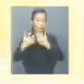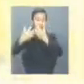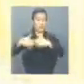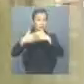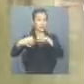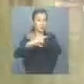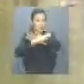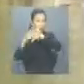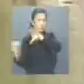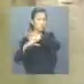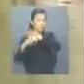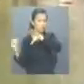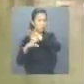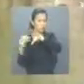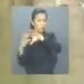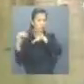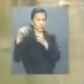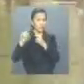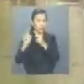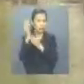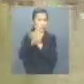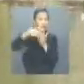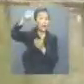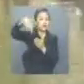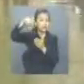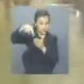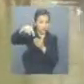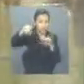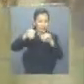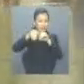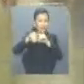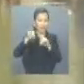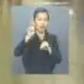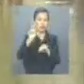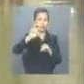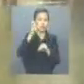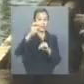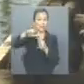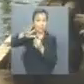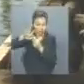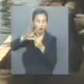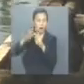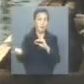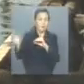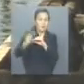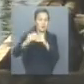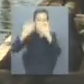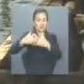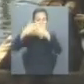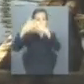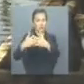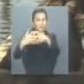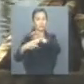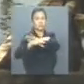ติดตั้งบริเวณสถานีสูบน้ำคลองบางซื่อริมถนนวิภาวดีรังสิตในฝั่งขาเข้าอีก1ตัวค่ะทำให้การระบายน้ำลงคลองบ